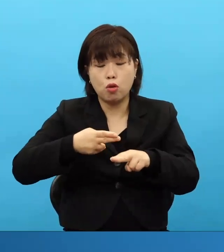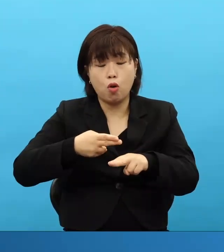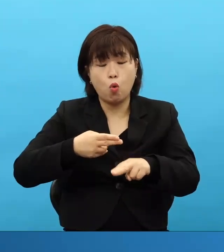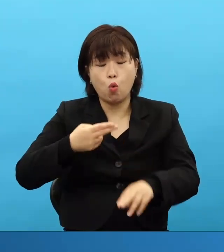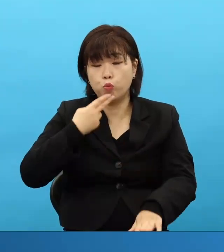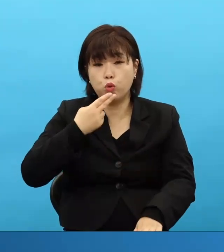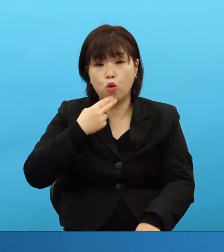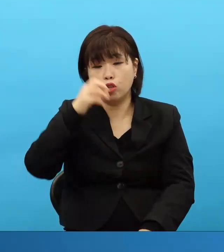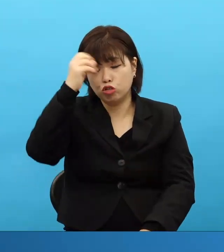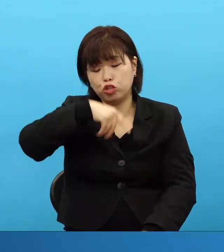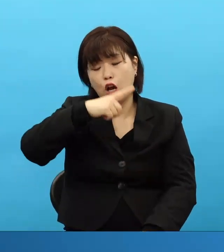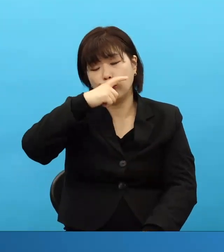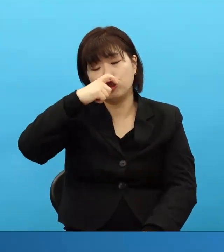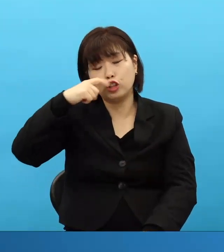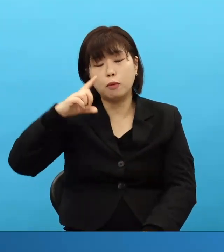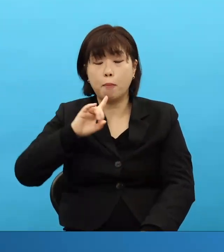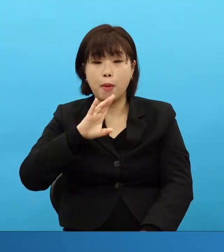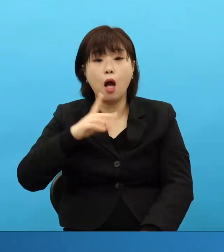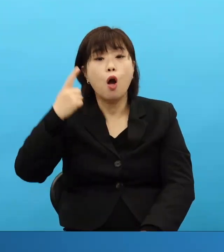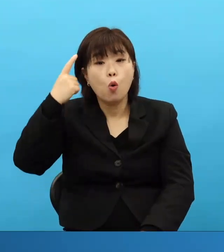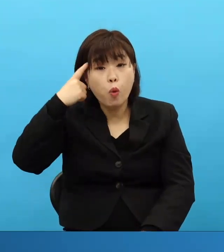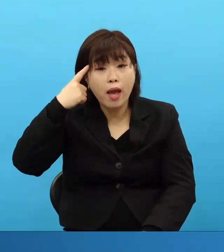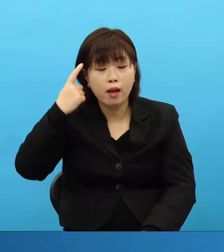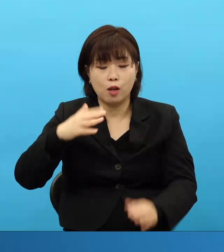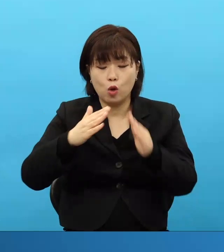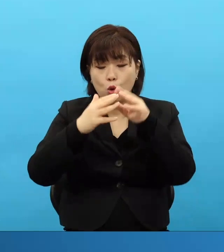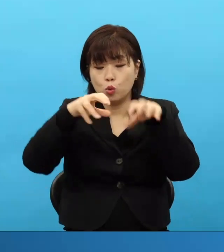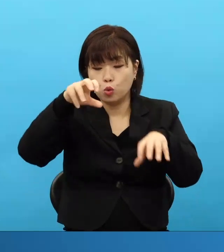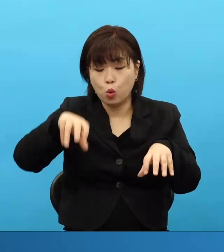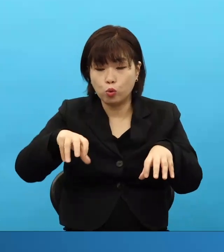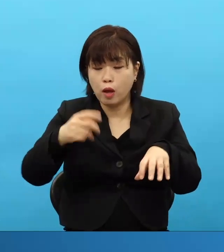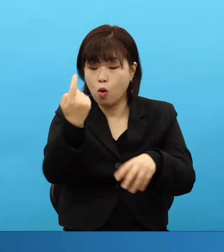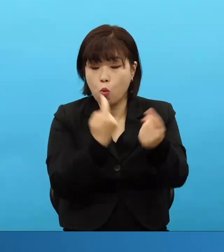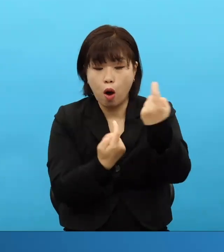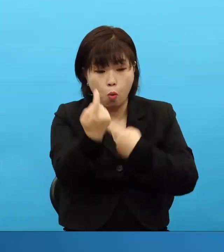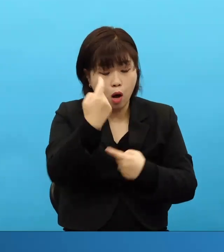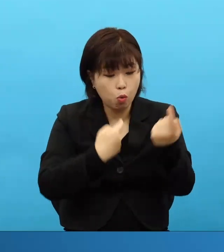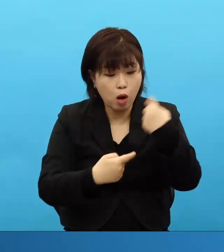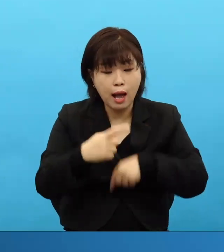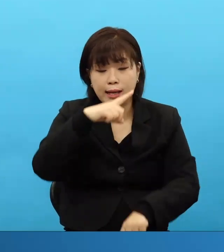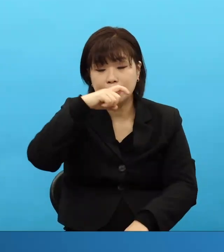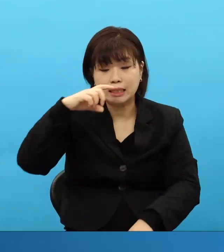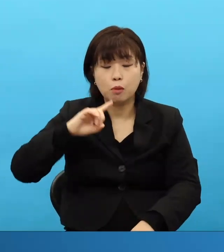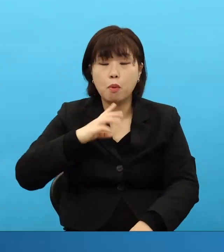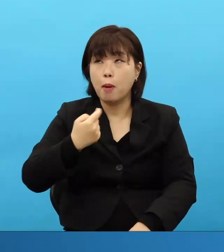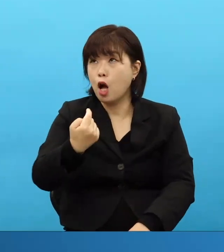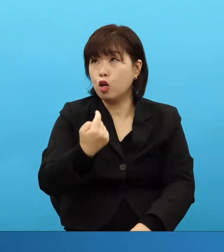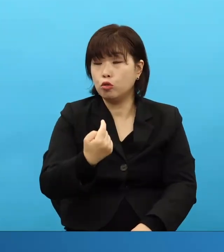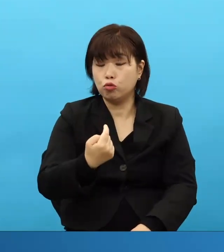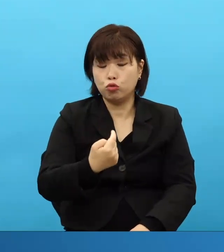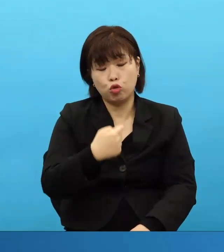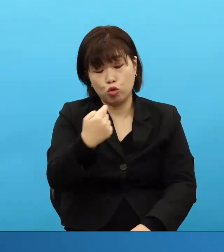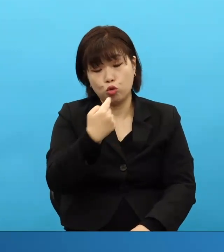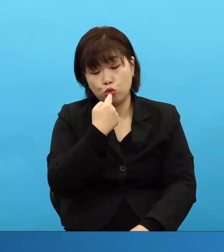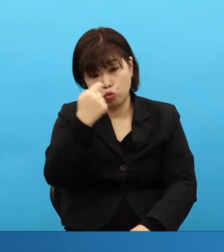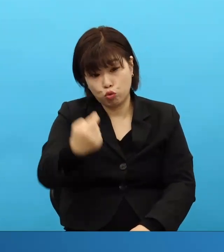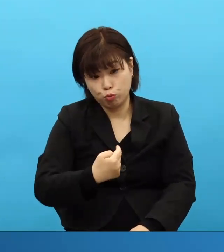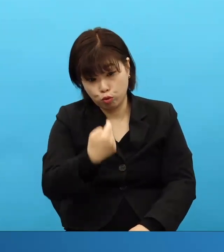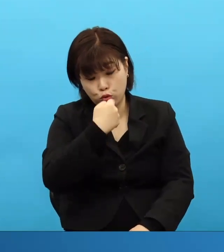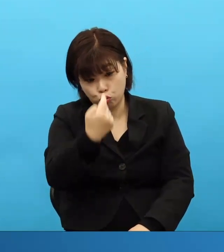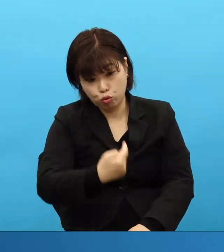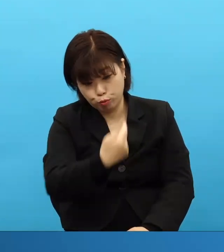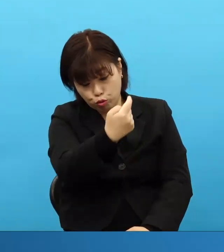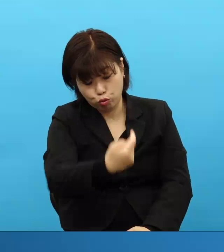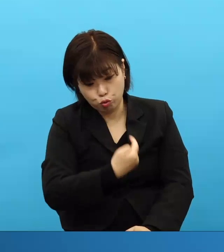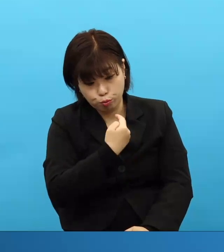그러면요 짜장면만 만들어야 돼. Then he can only make that dish. 아니 손님이 팔보채를 시키게 팔보채를 만들지. That if the customers come in and they